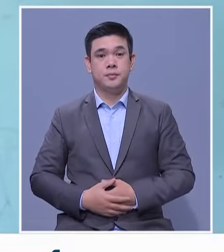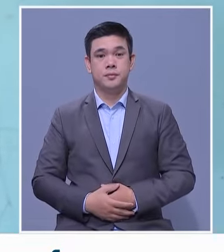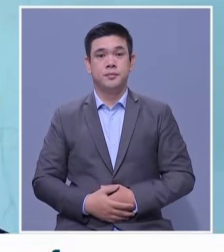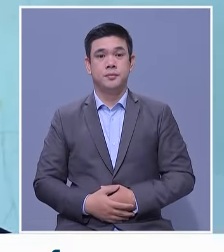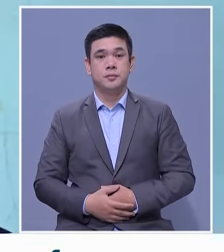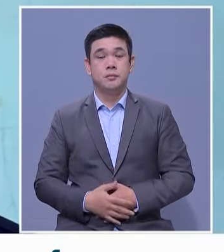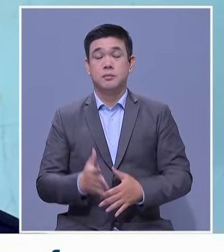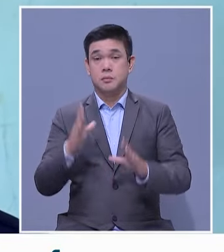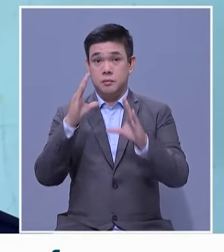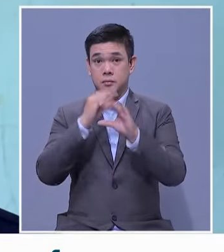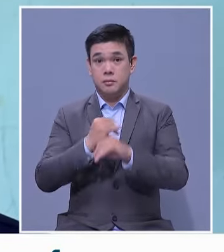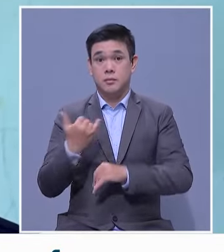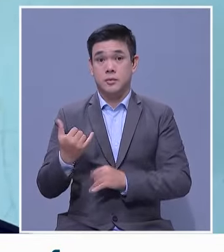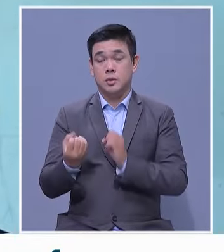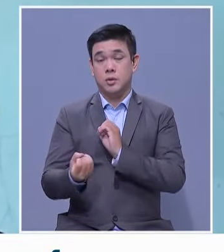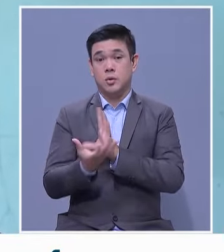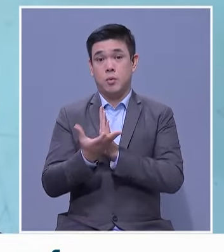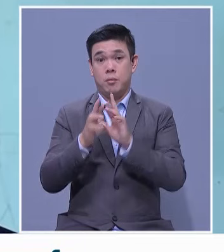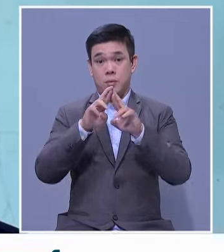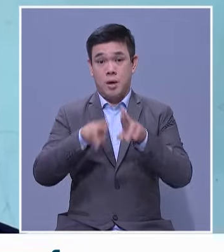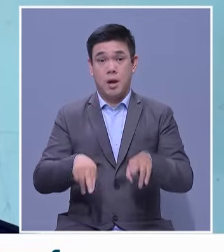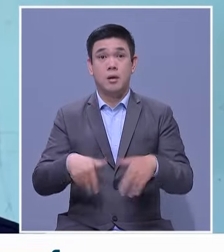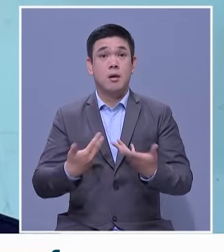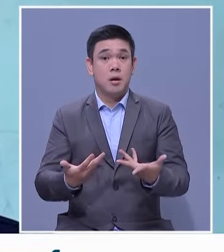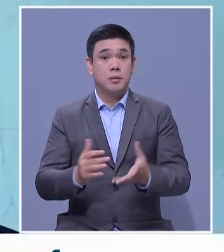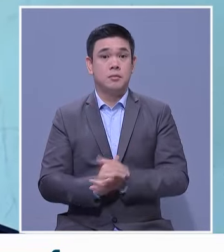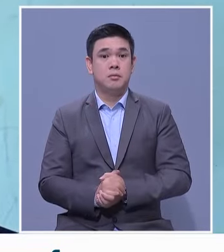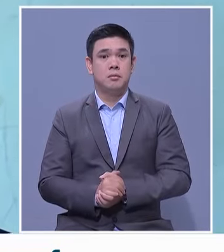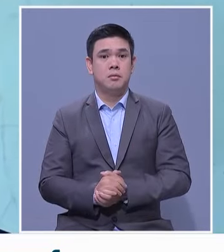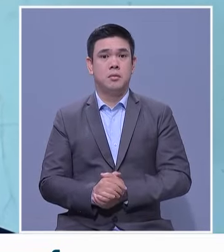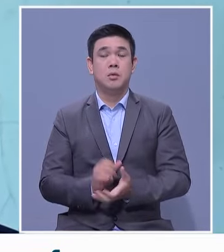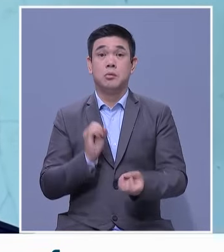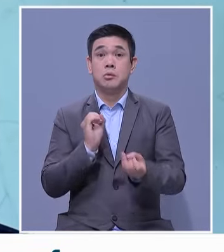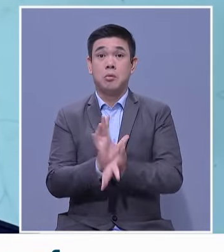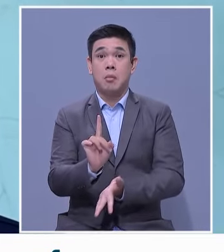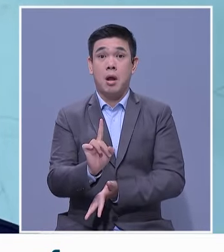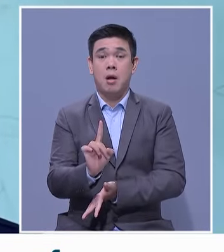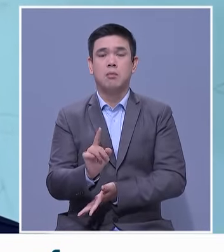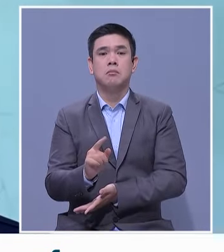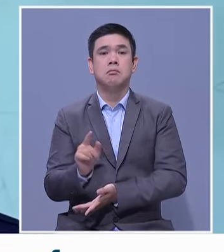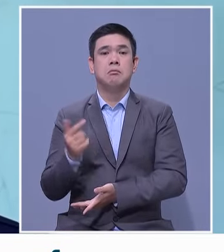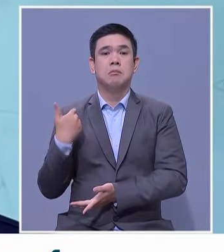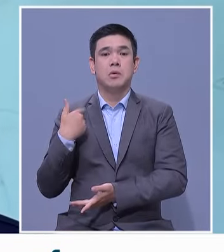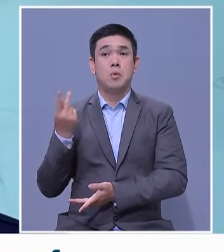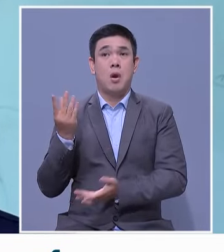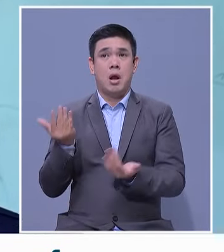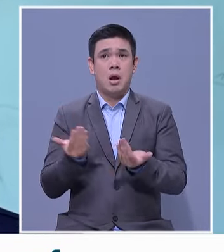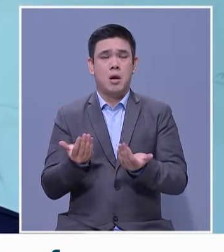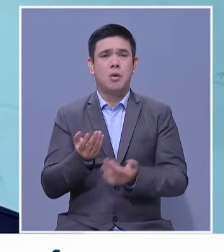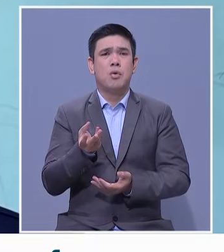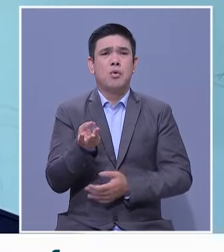สำหรับเหตุการณ์เมื่อคืนมันมีผลกระทบกับร้านยังไงบ้างครับพี่เมื่อคืน ผลกระทบก็คือปกติลูกค้ามันก็เยอะนะ